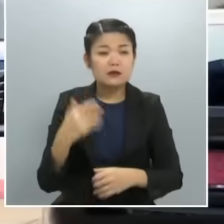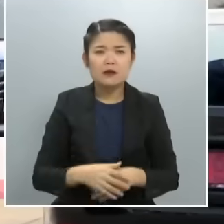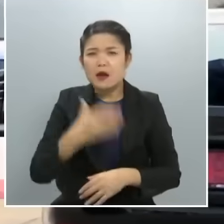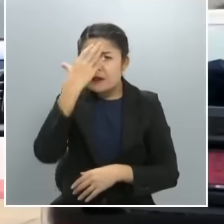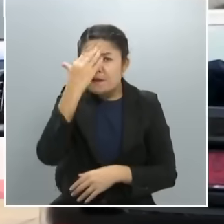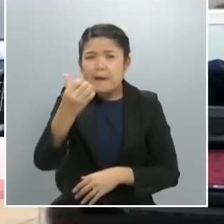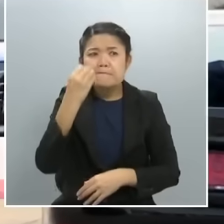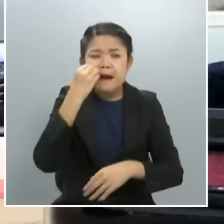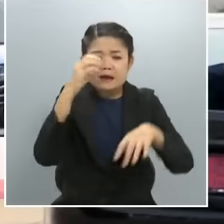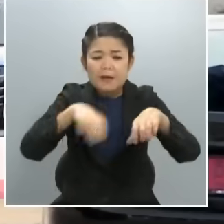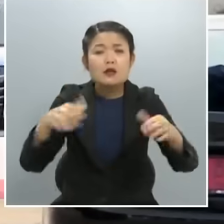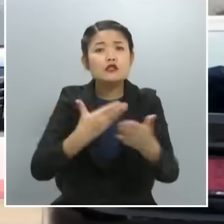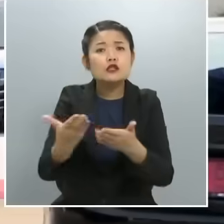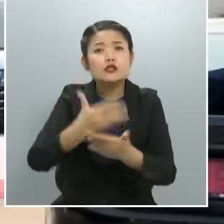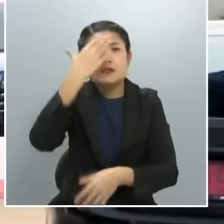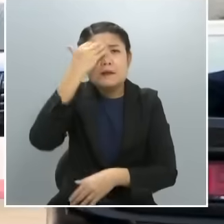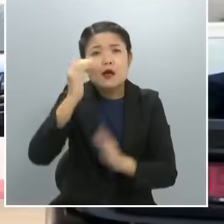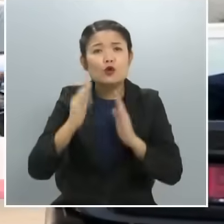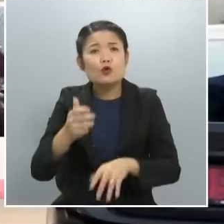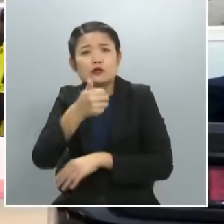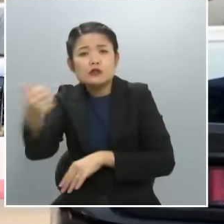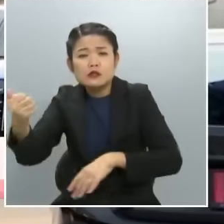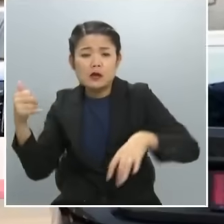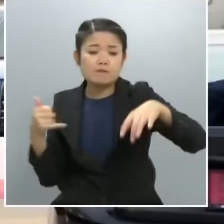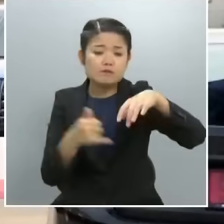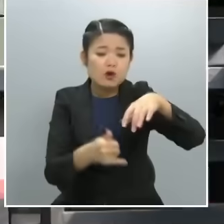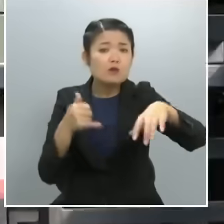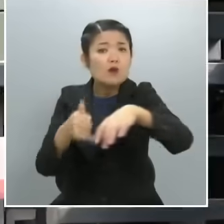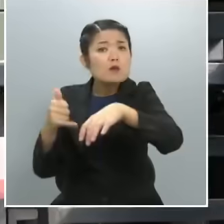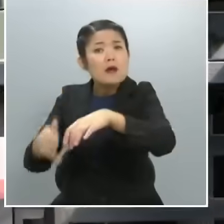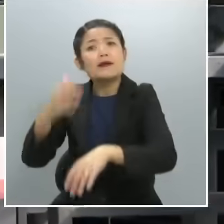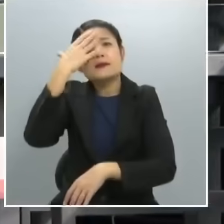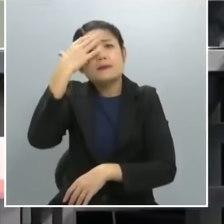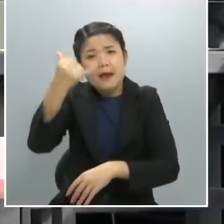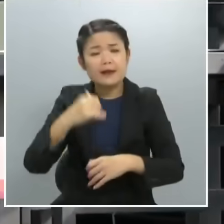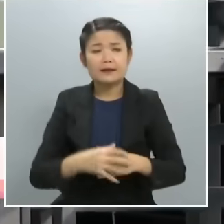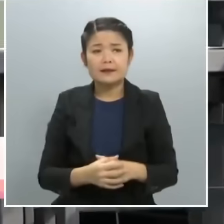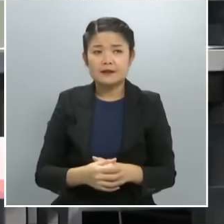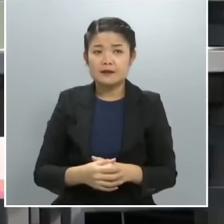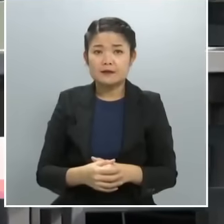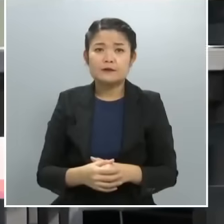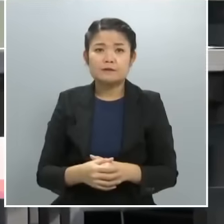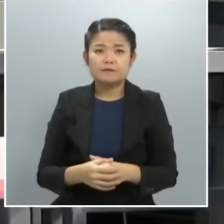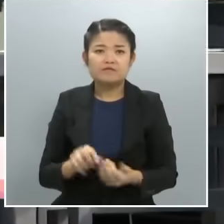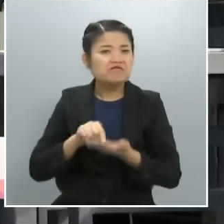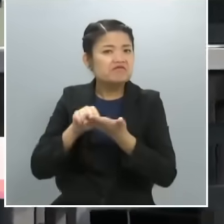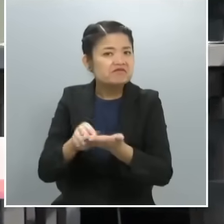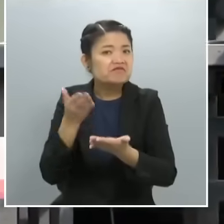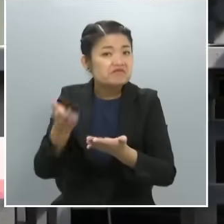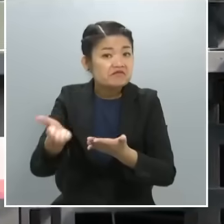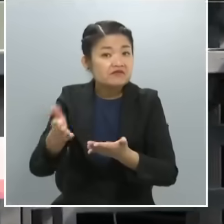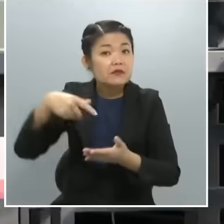ต้องซื้อแล้วมีการให้บุคคลอื่นเนี่ยมาพักอาศัยอยู่ทั้ง 5หลังพร้อมทั้งจะยื่นนะฮะขอให้สำนักงาน